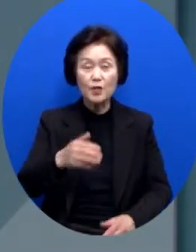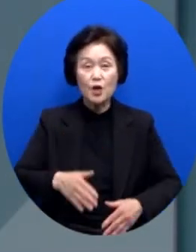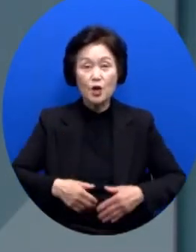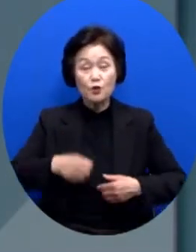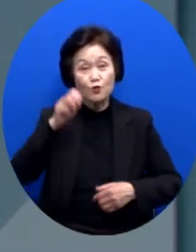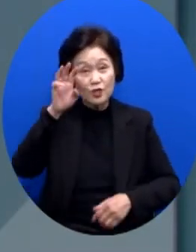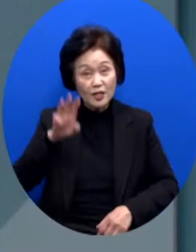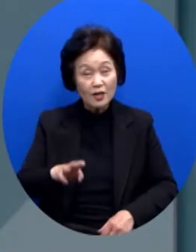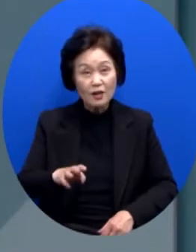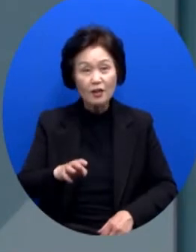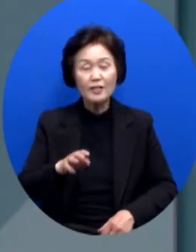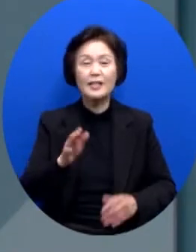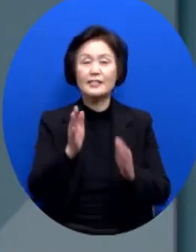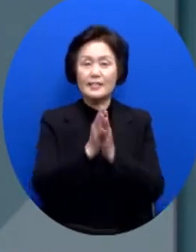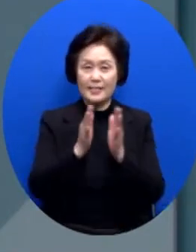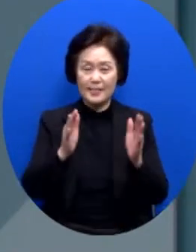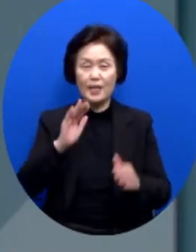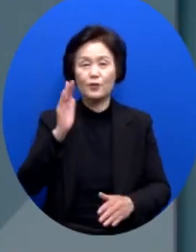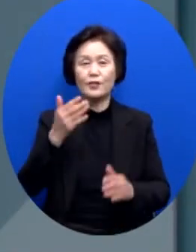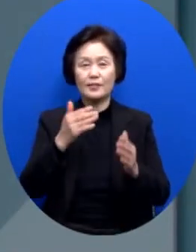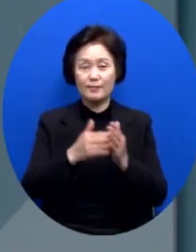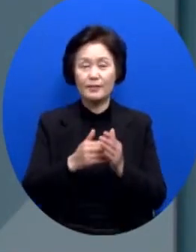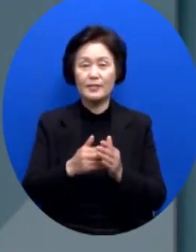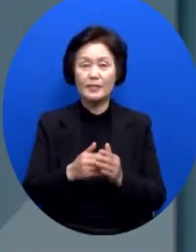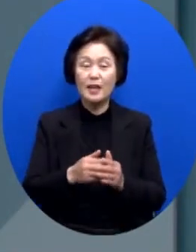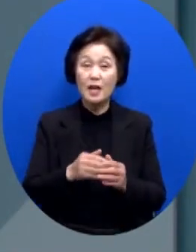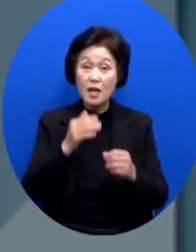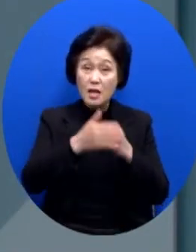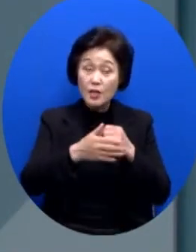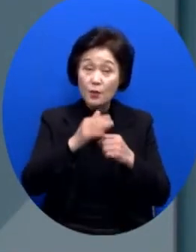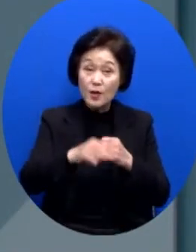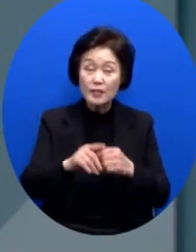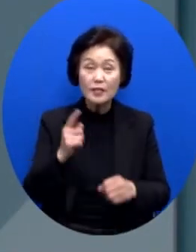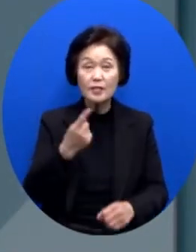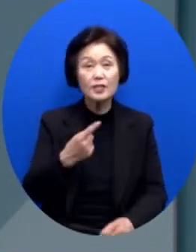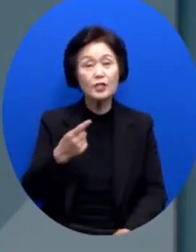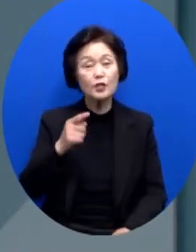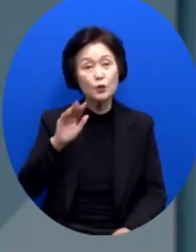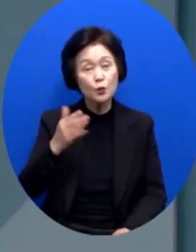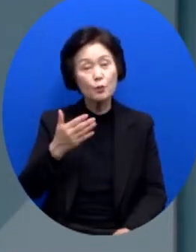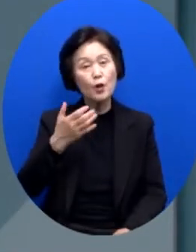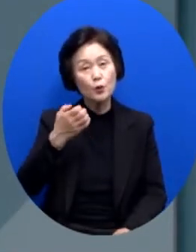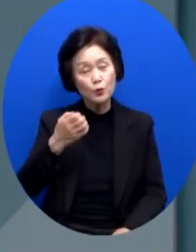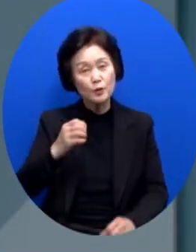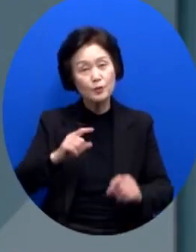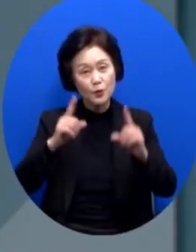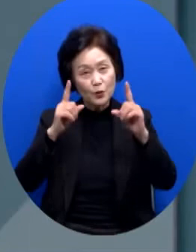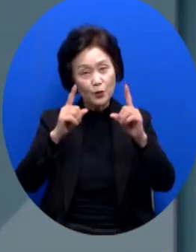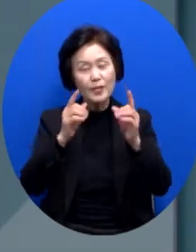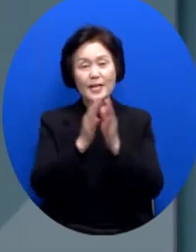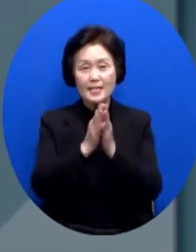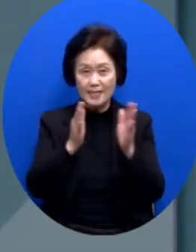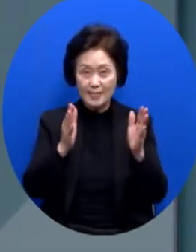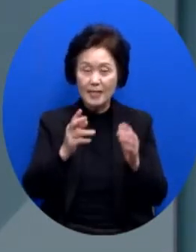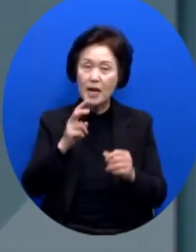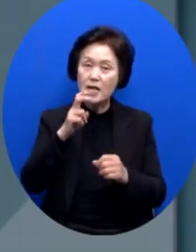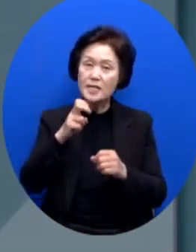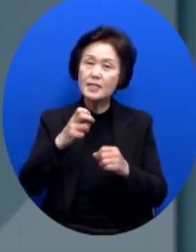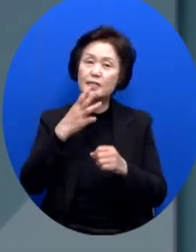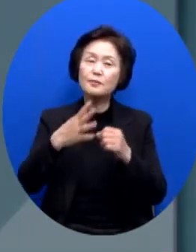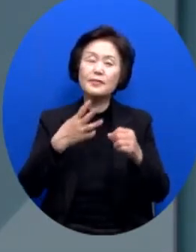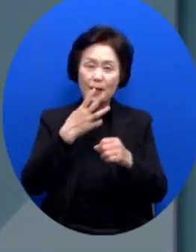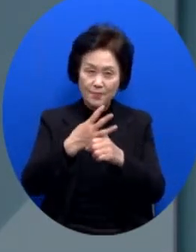목사님을 중심으로 시작되었습니다 어 대구에서는 1999년도에 시작되어 23년째